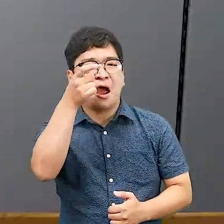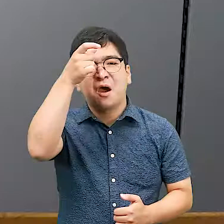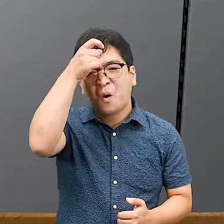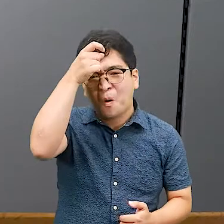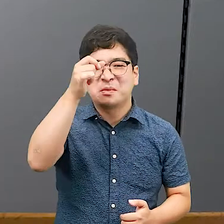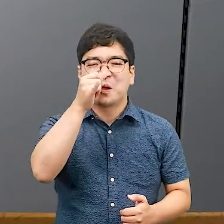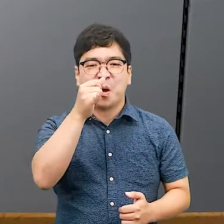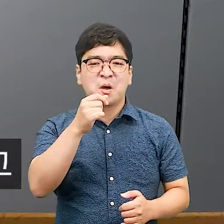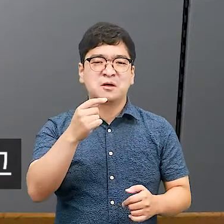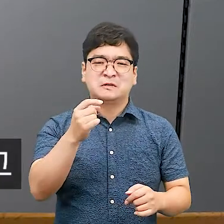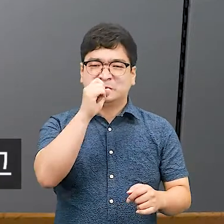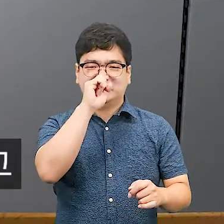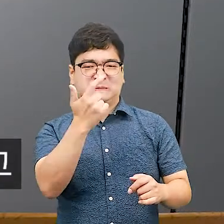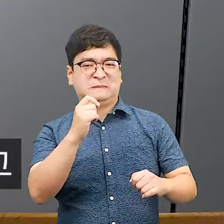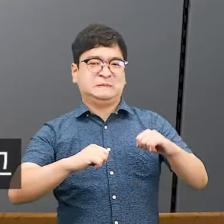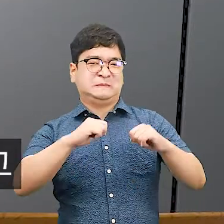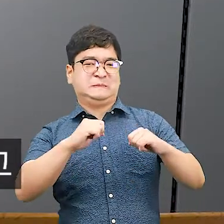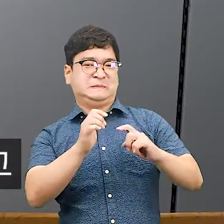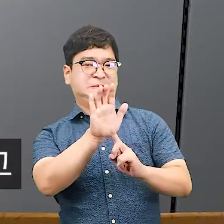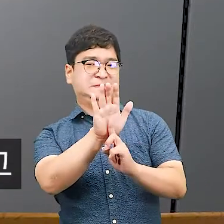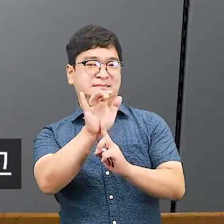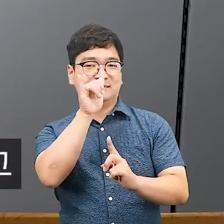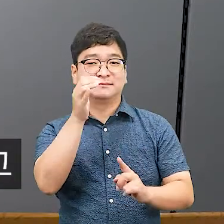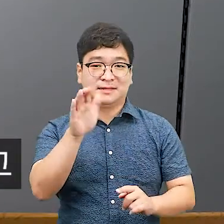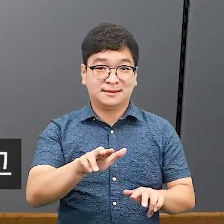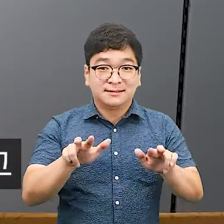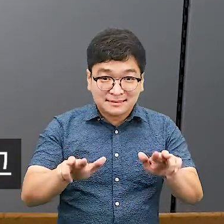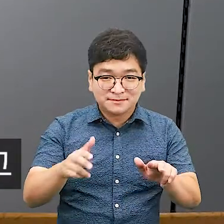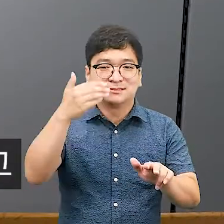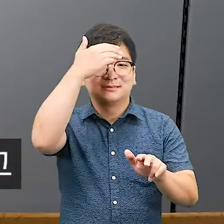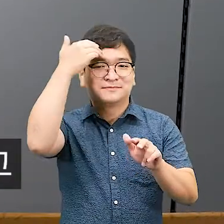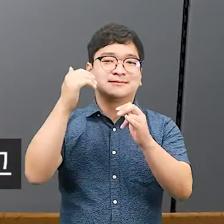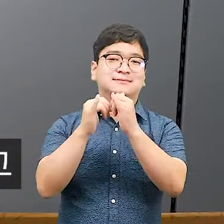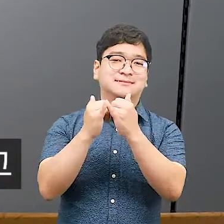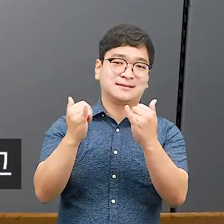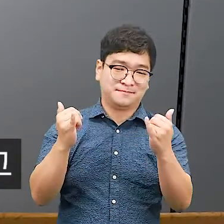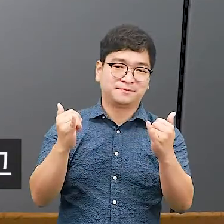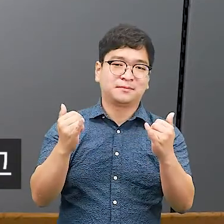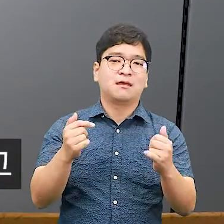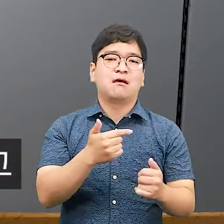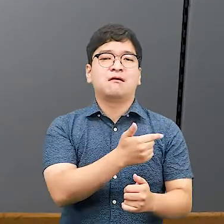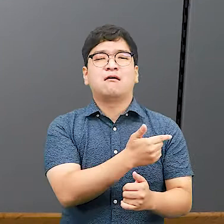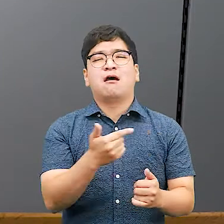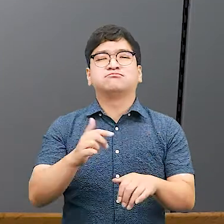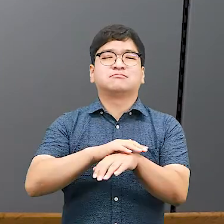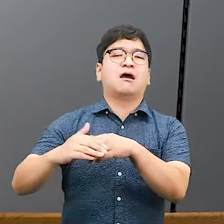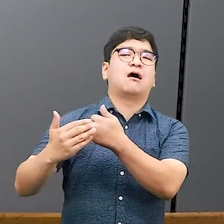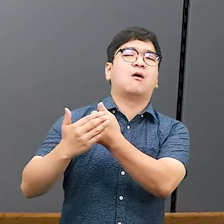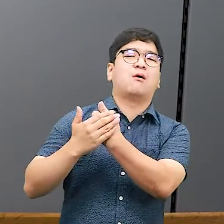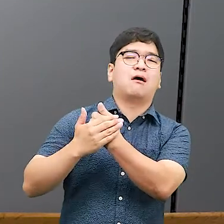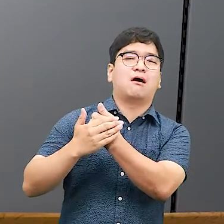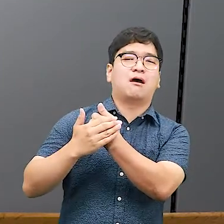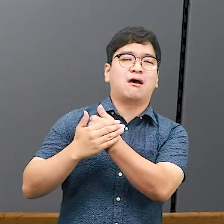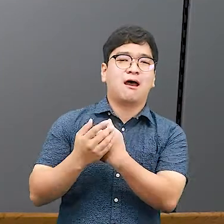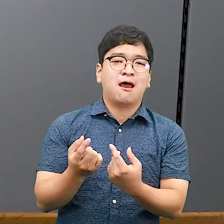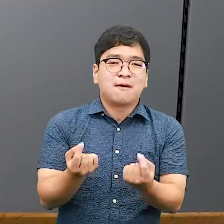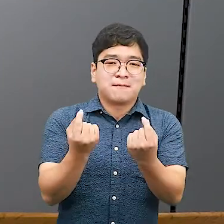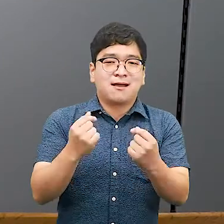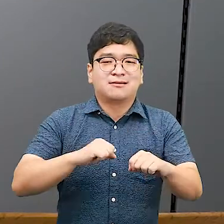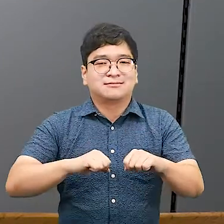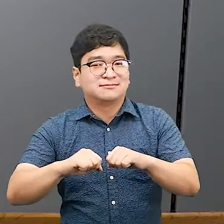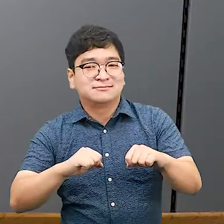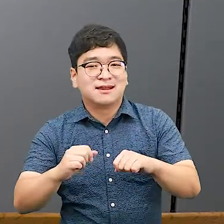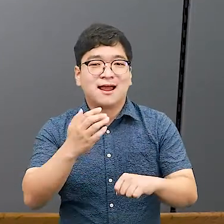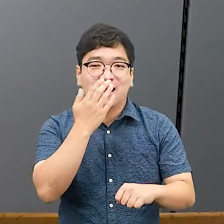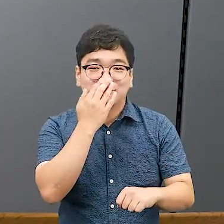계셔서 아무래도 연세 드신 분들은 연세 드신 분들 나름대로 고집도 있고 이제 뭐 조금 안 좋은